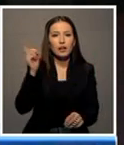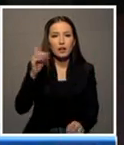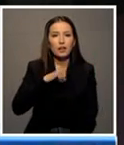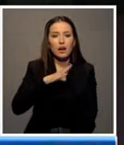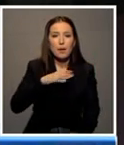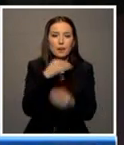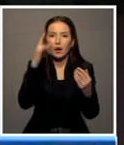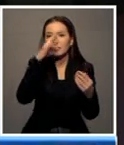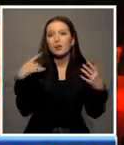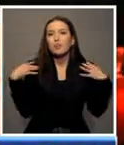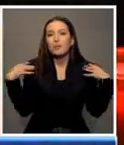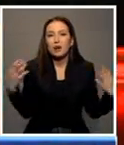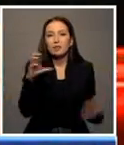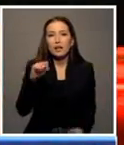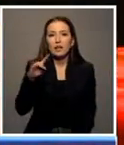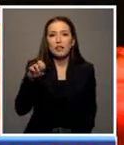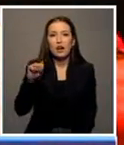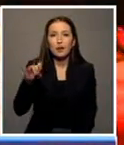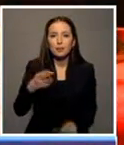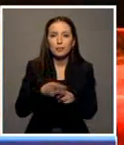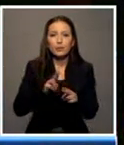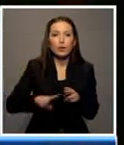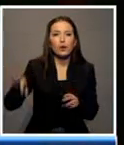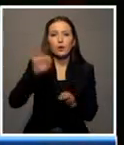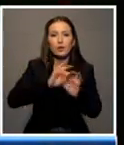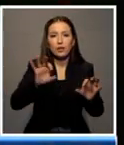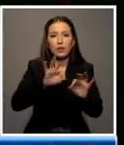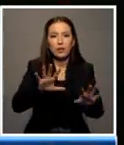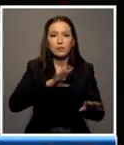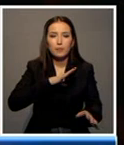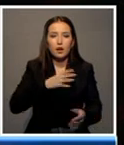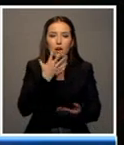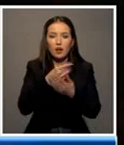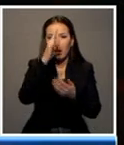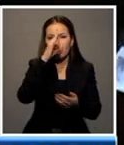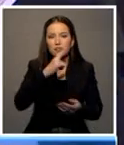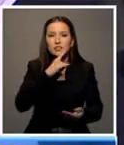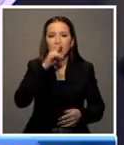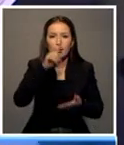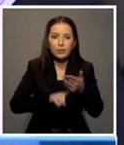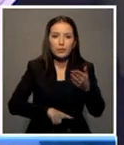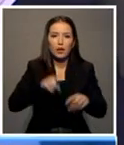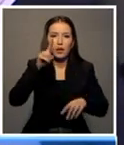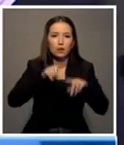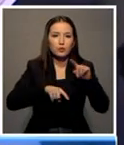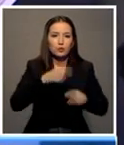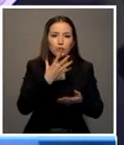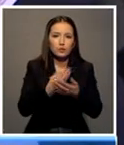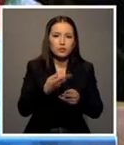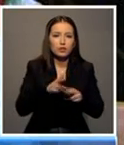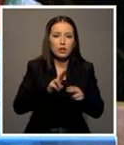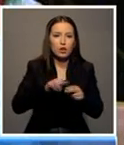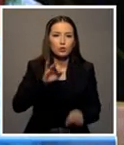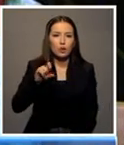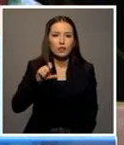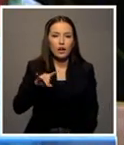сардары атанған тұлға туралы жаңа тарихи драма. Қойылым қазақтың өр намысын, қайтпас рухын, атамекенді жоңғар